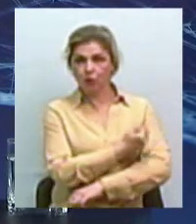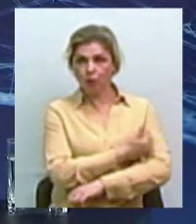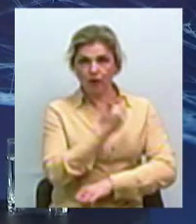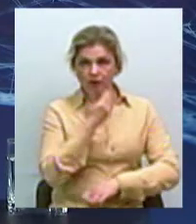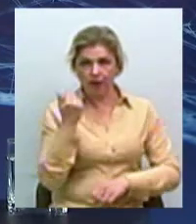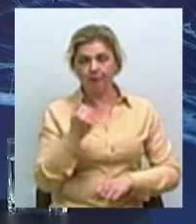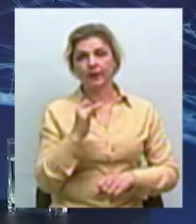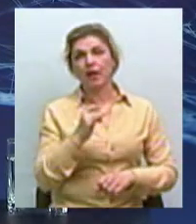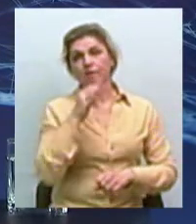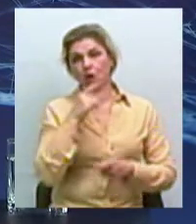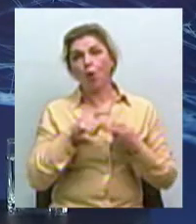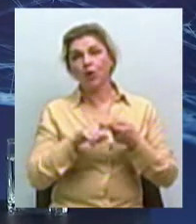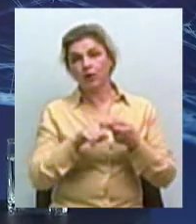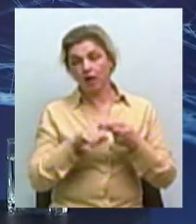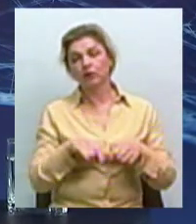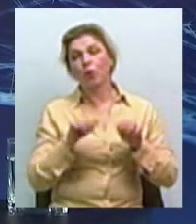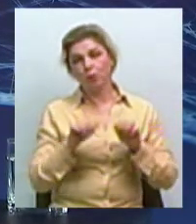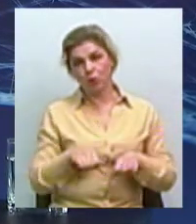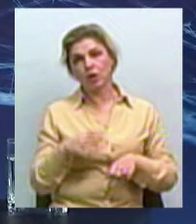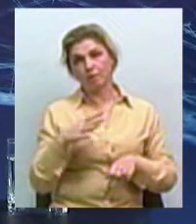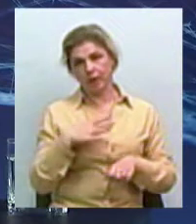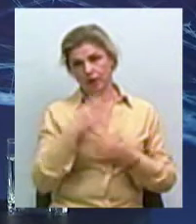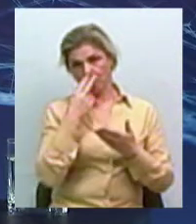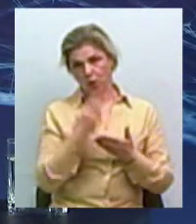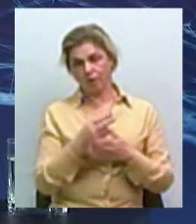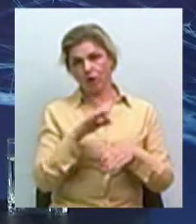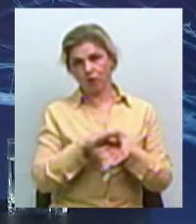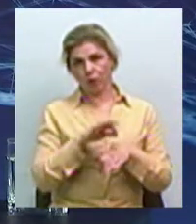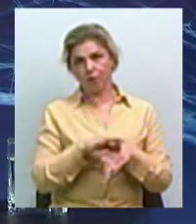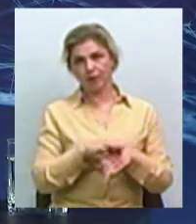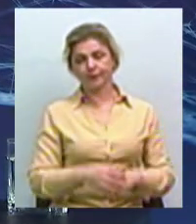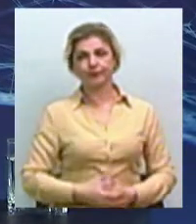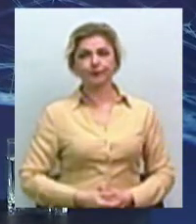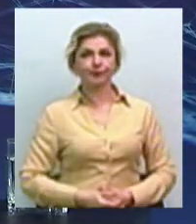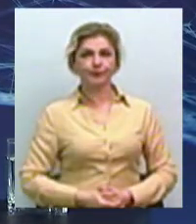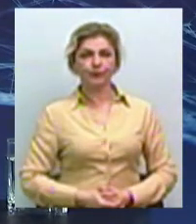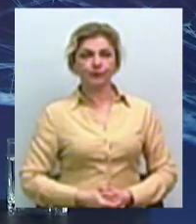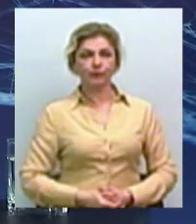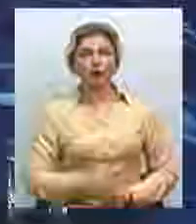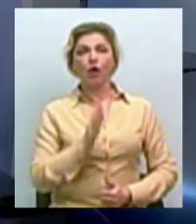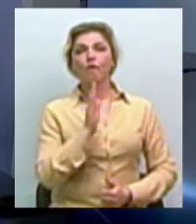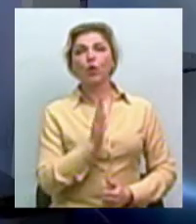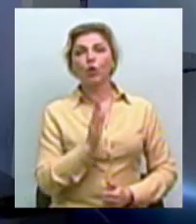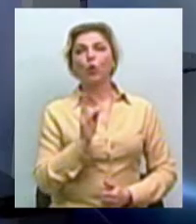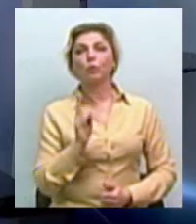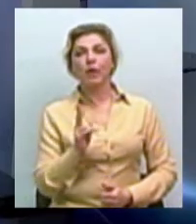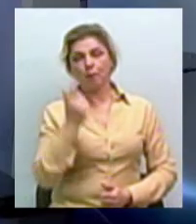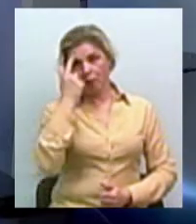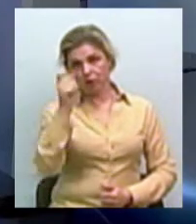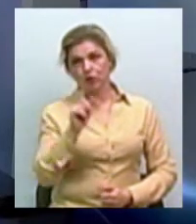при контакті з ним можуть бути прояви хвороби з'являтися. Володимир Курпіта повідомив, що